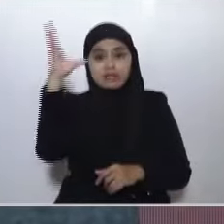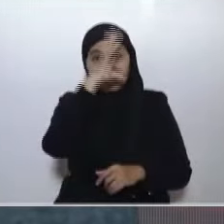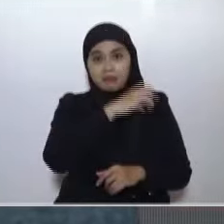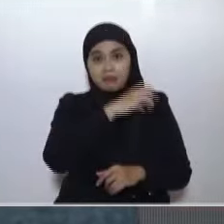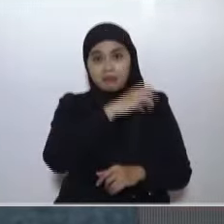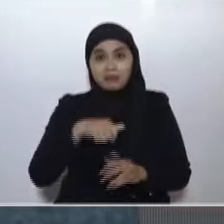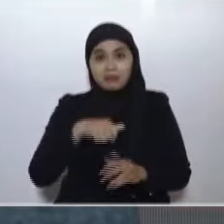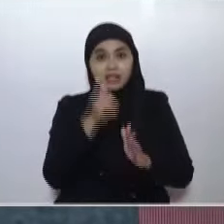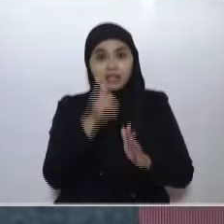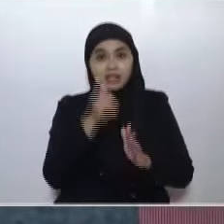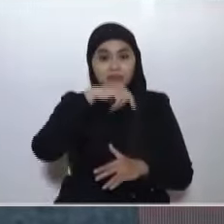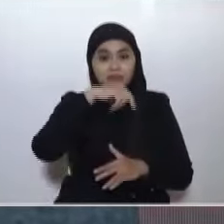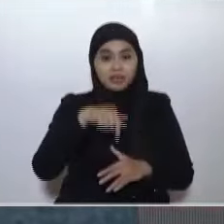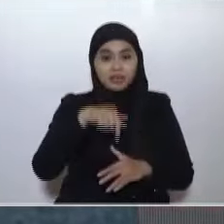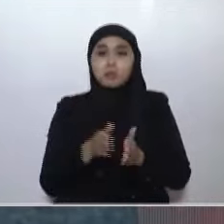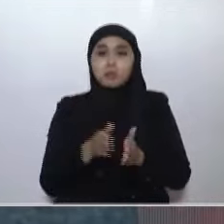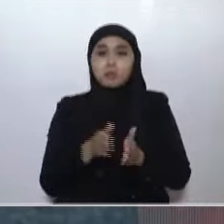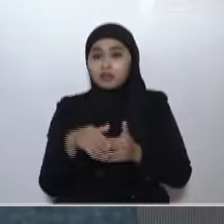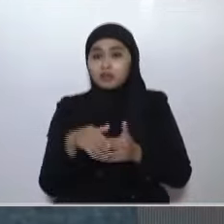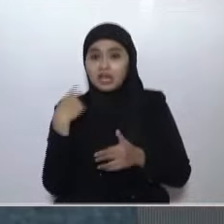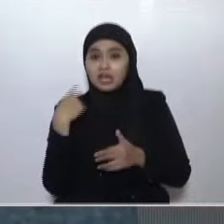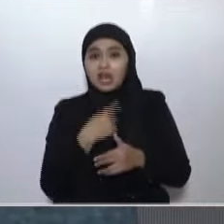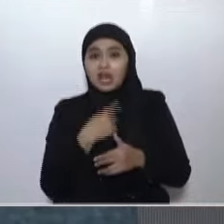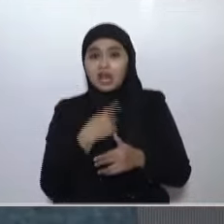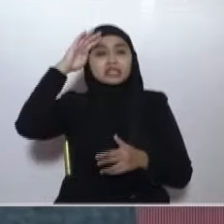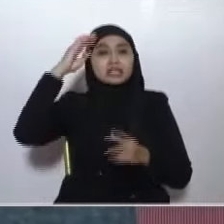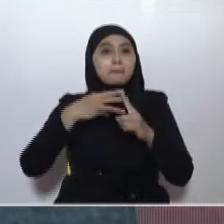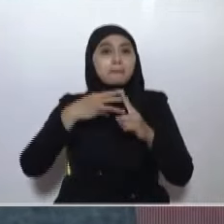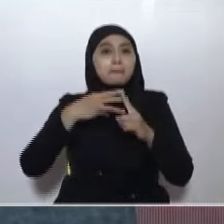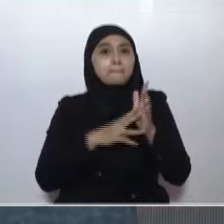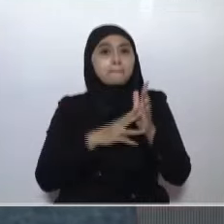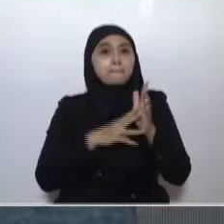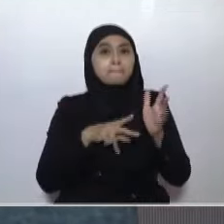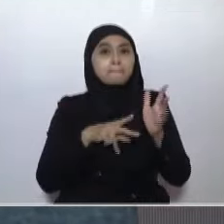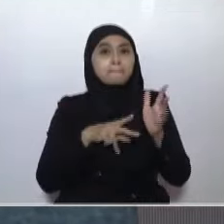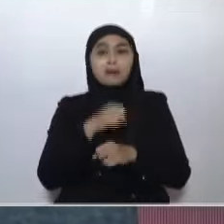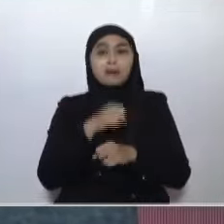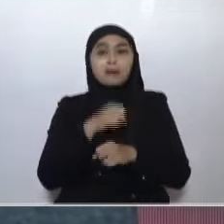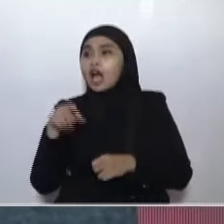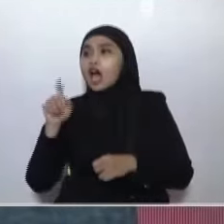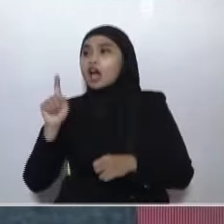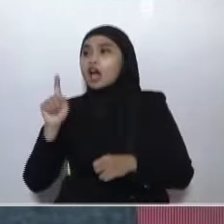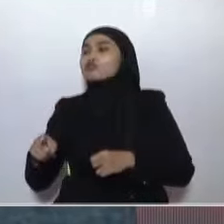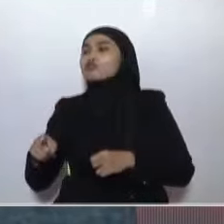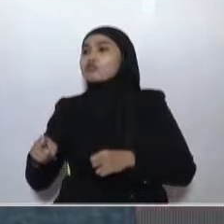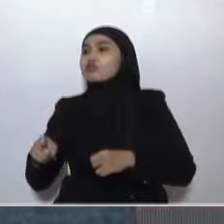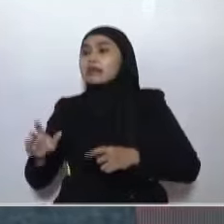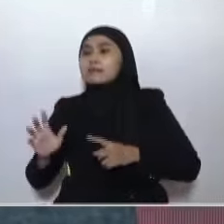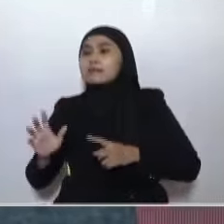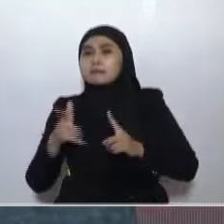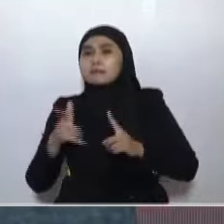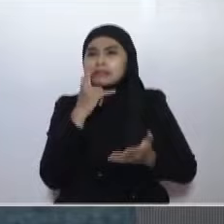motivator kami Mas Bambang Pacul berpesan kepada kami untuk selalu menjaga semangat kepimpinan Jawa apa